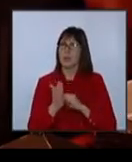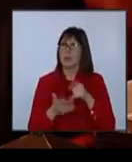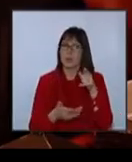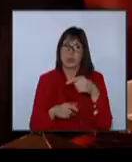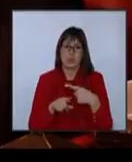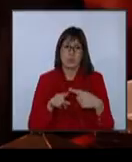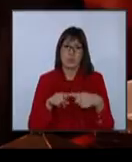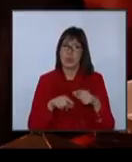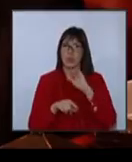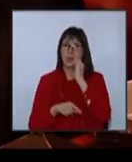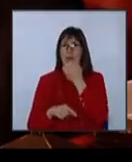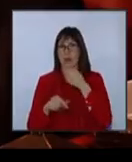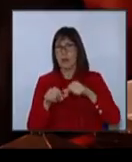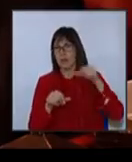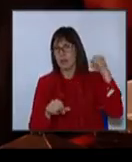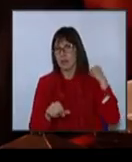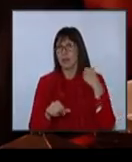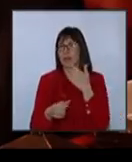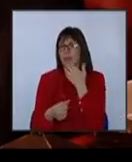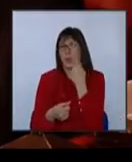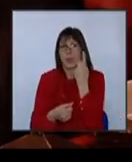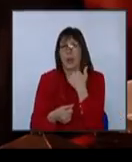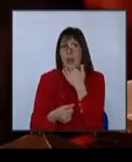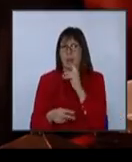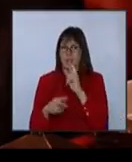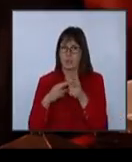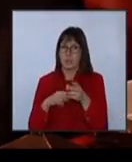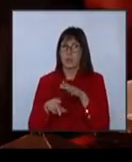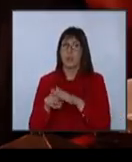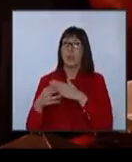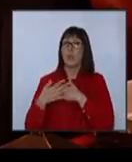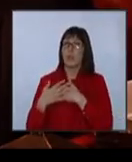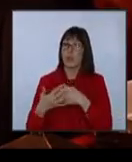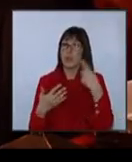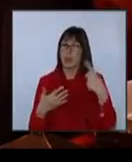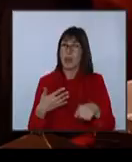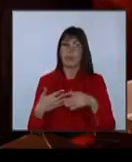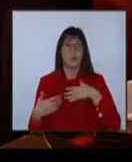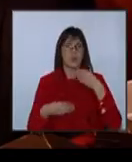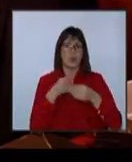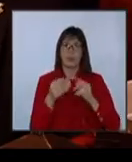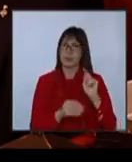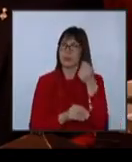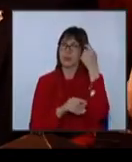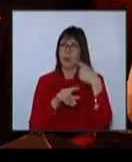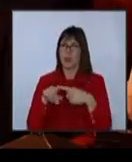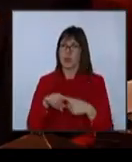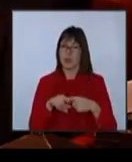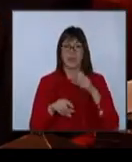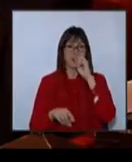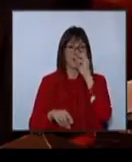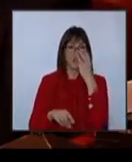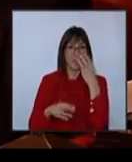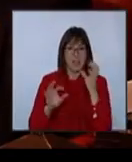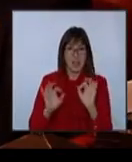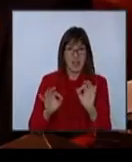de les múltiples reivindicacions. I diem això perquè creiem que amb voluntat i fermesa es poden aconseguir moltes coses. 3 anys, els